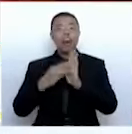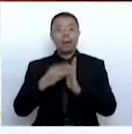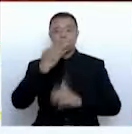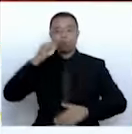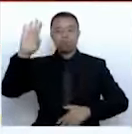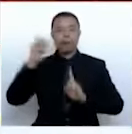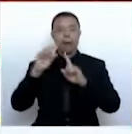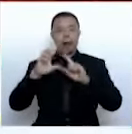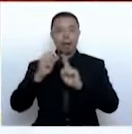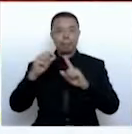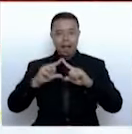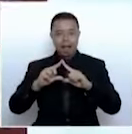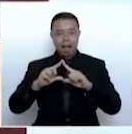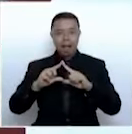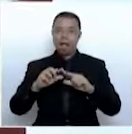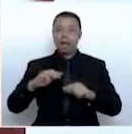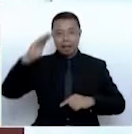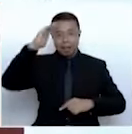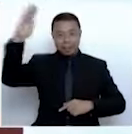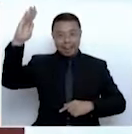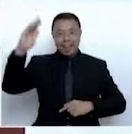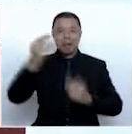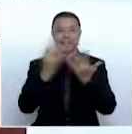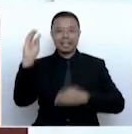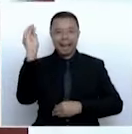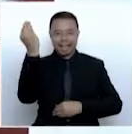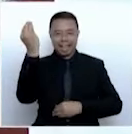Palapa. Apa kabar warga Jakarta?